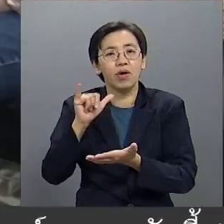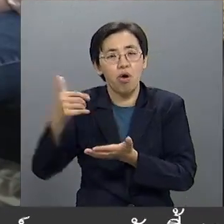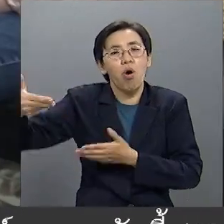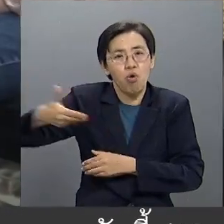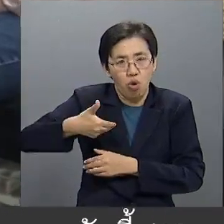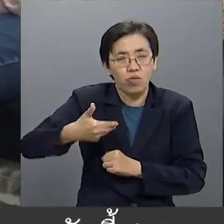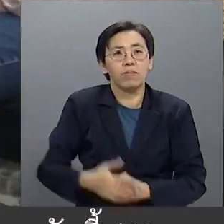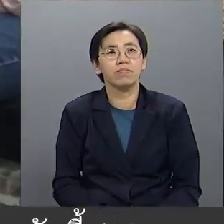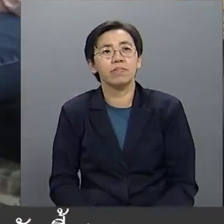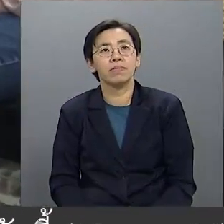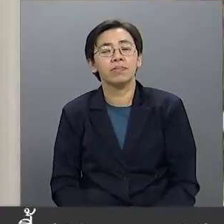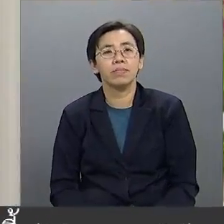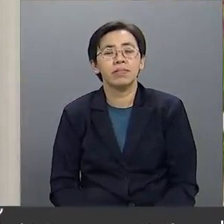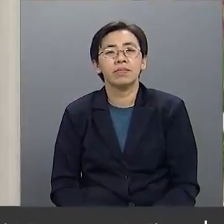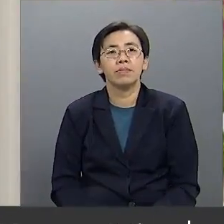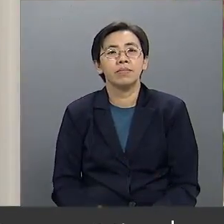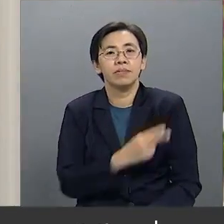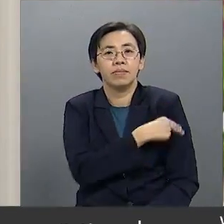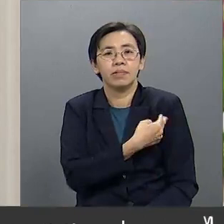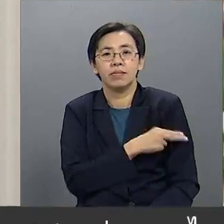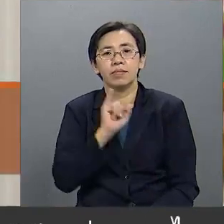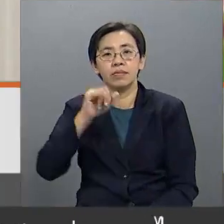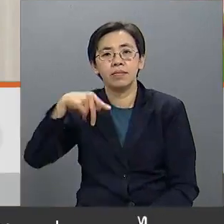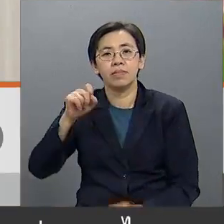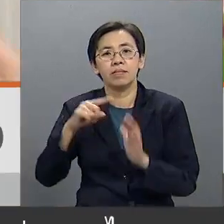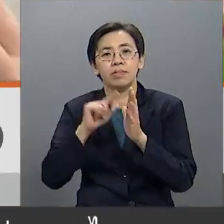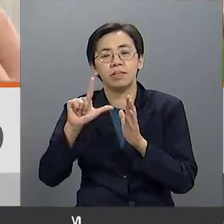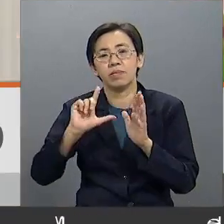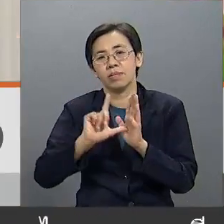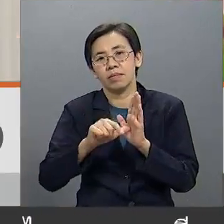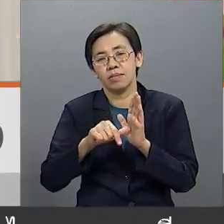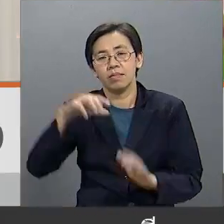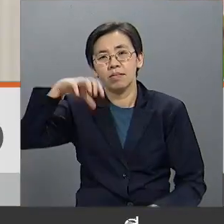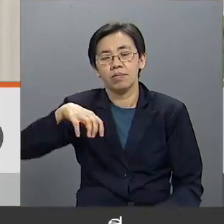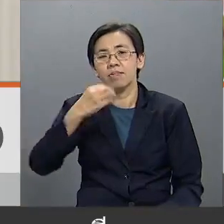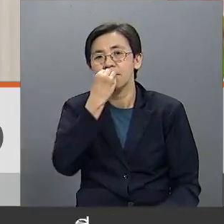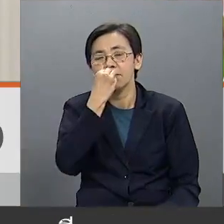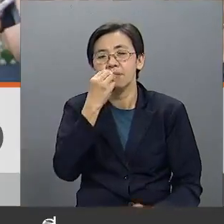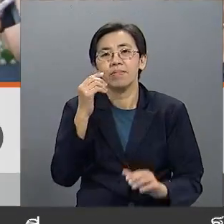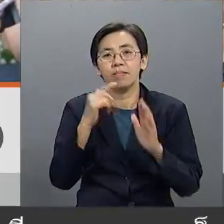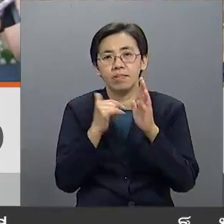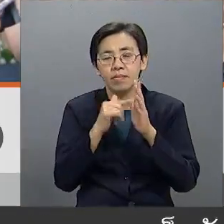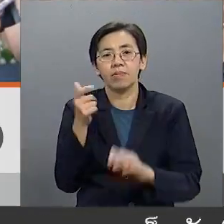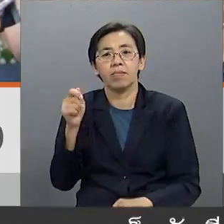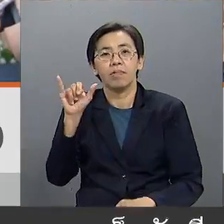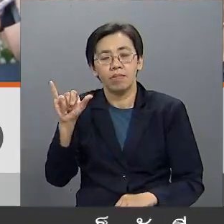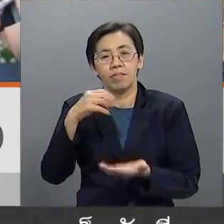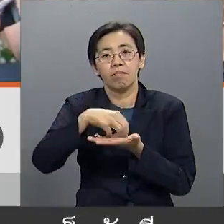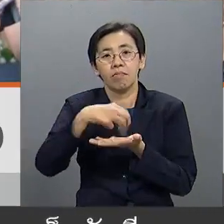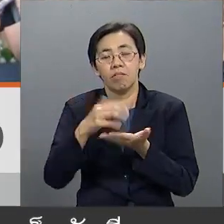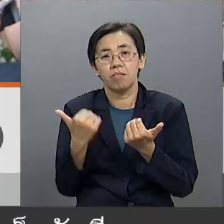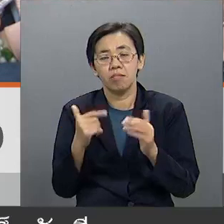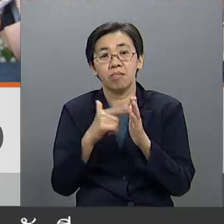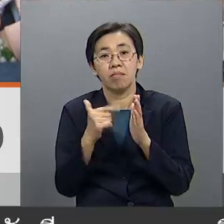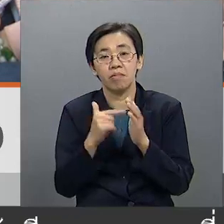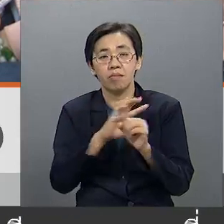นายแพทย์ไพศาลดั่นคุ้มเลขาธิการคณะกรรมการอาหารและยากล่าวถึงการที่วัคซีนที่ขึ้นทะเบียนจากหน่วยงานด้านอาห